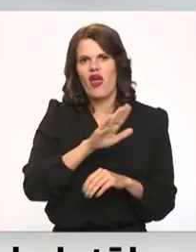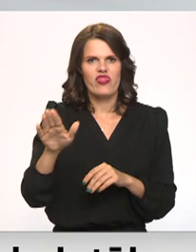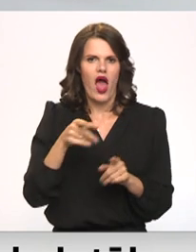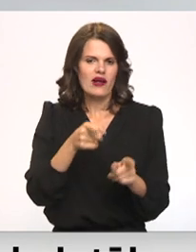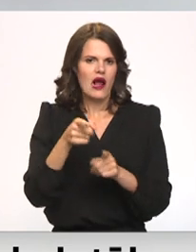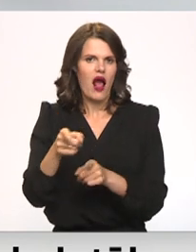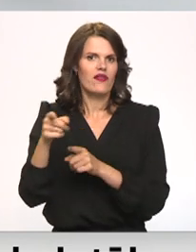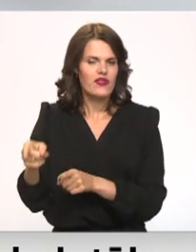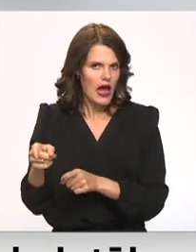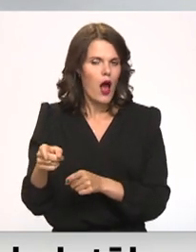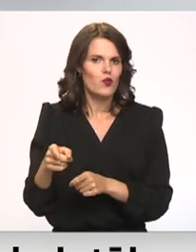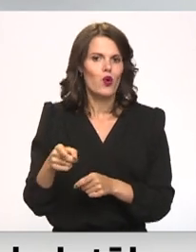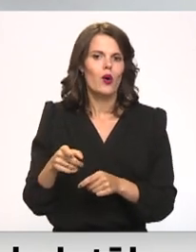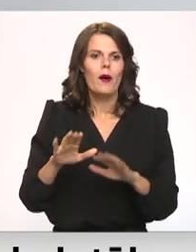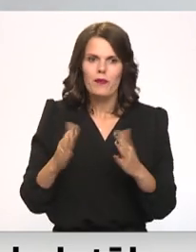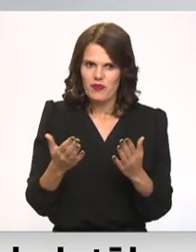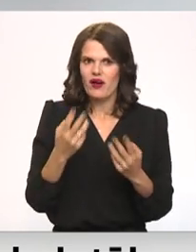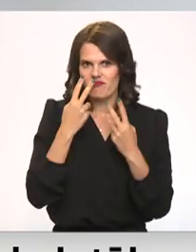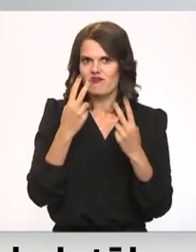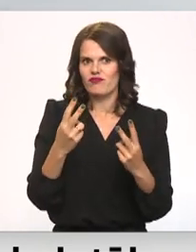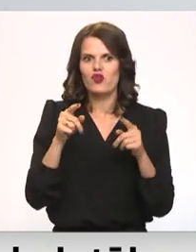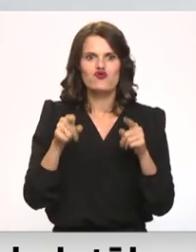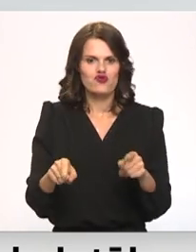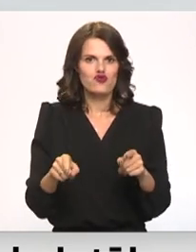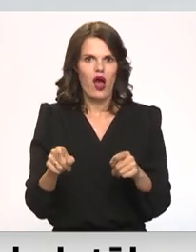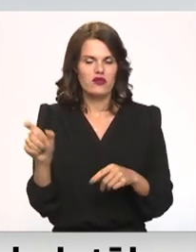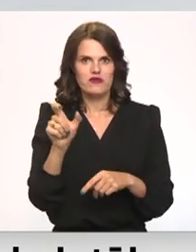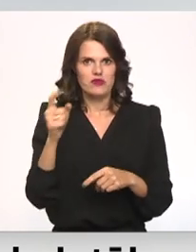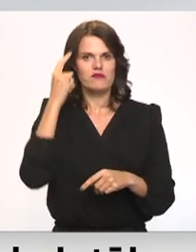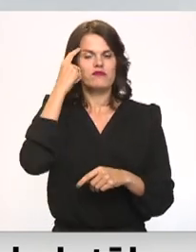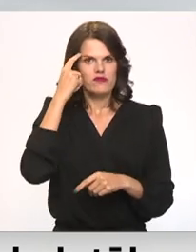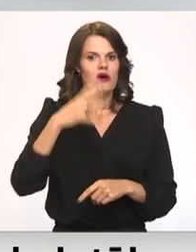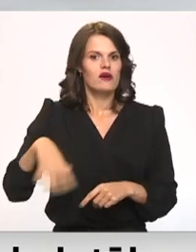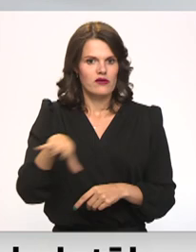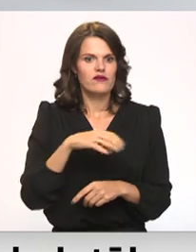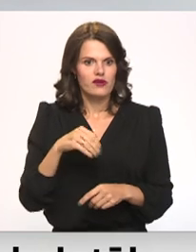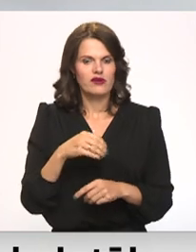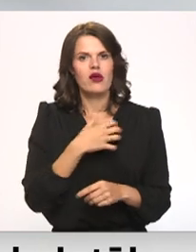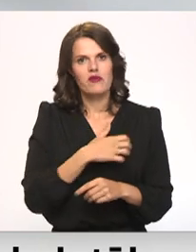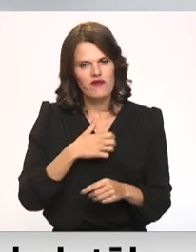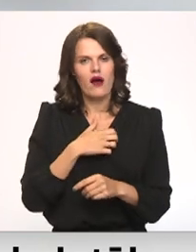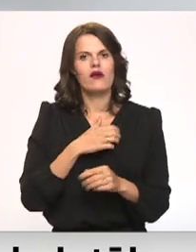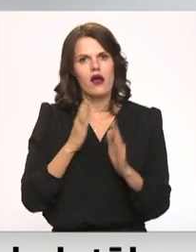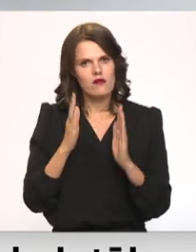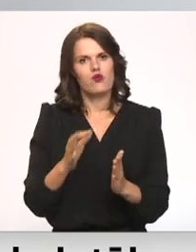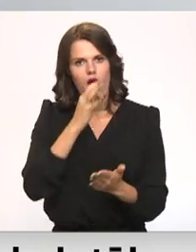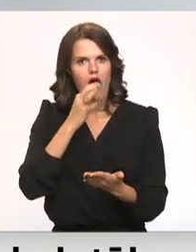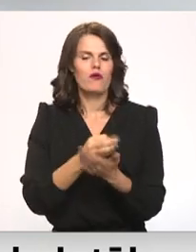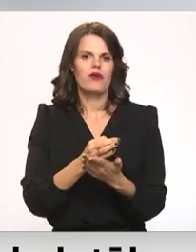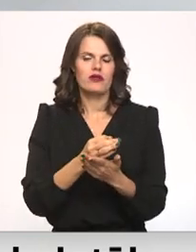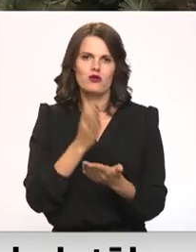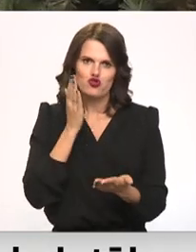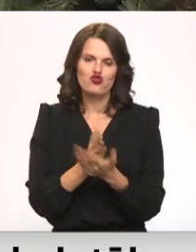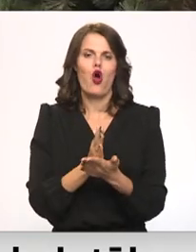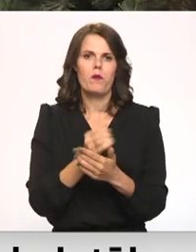darba un izglītības gaitām, bet acīm redzot šādu epizodu liks mums visiem līdzatbildīgi pieliks punktu, vardarbībai